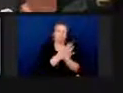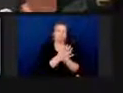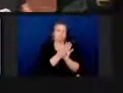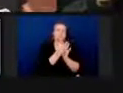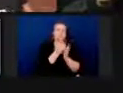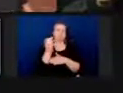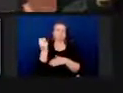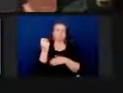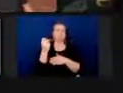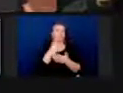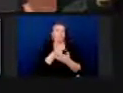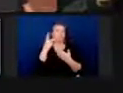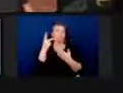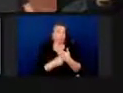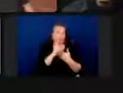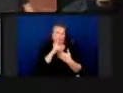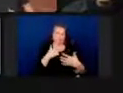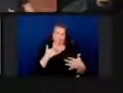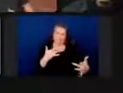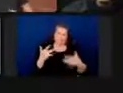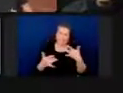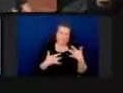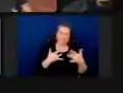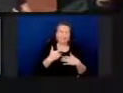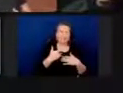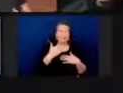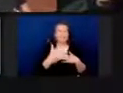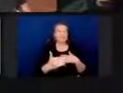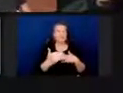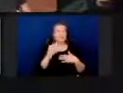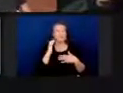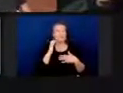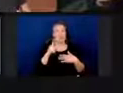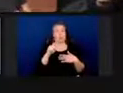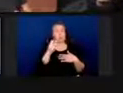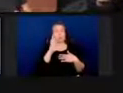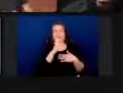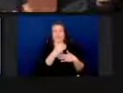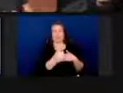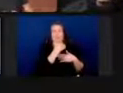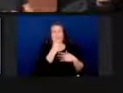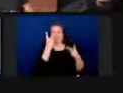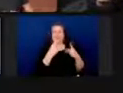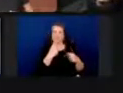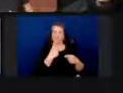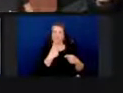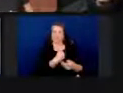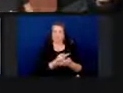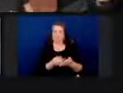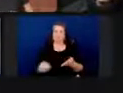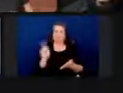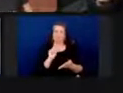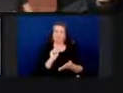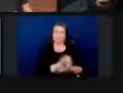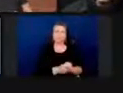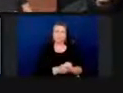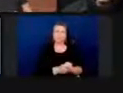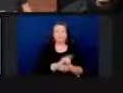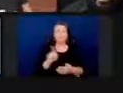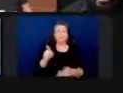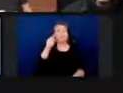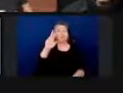kuturuhusu kutoa wasilisho hili. Asante sana Potter kututembelea wiki iliyopita.